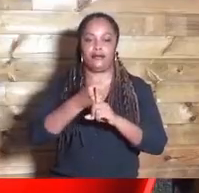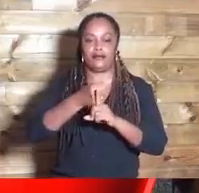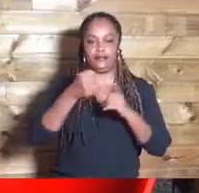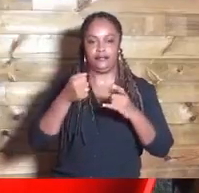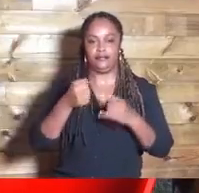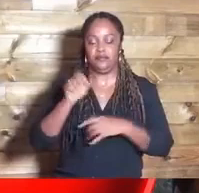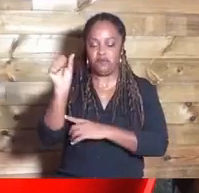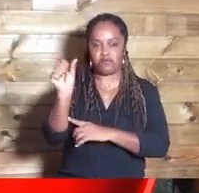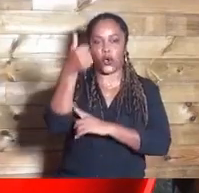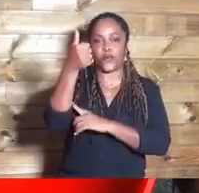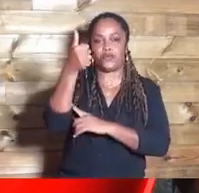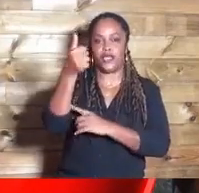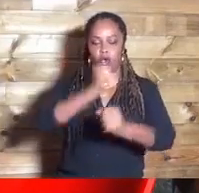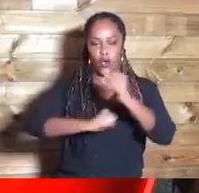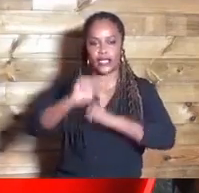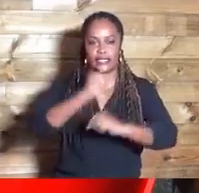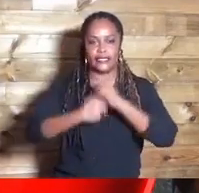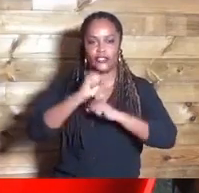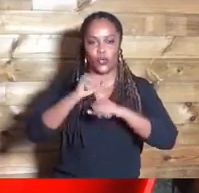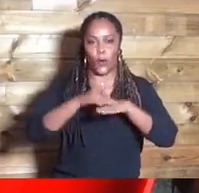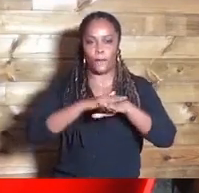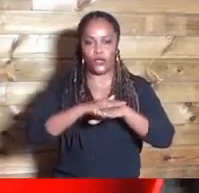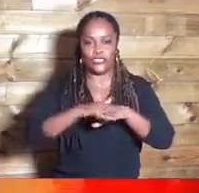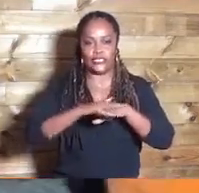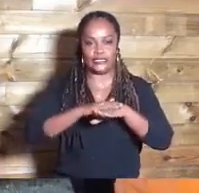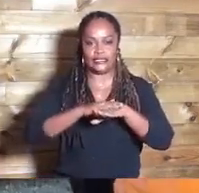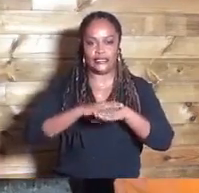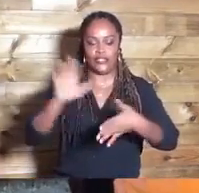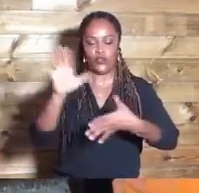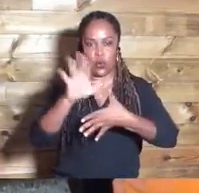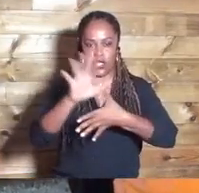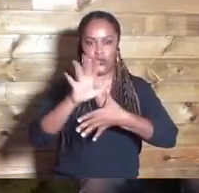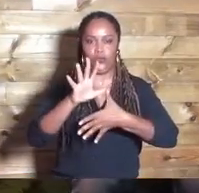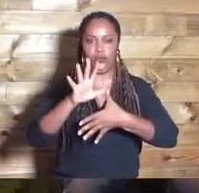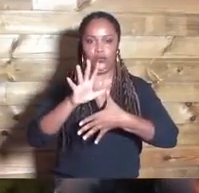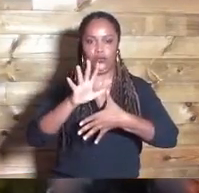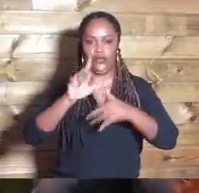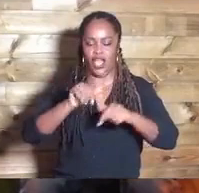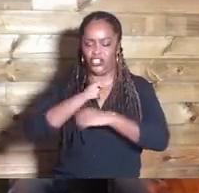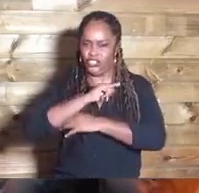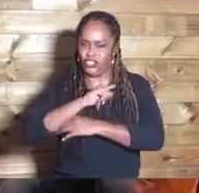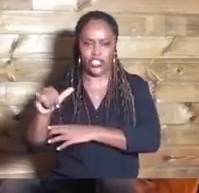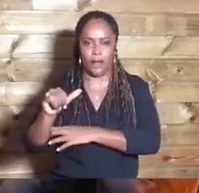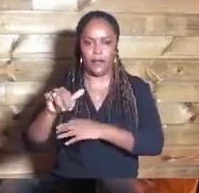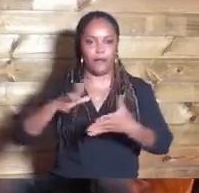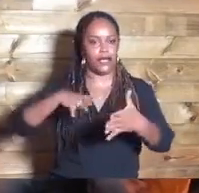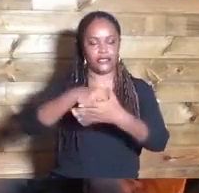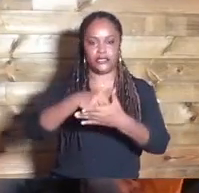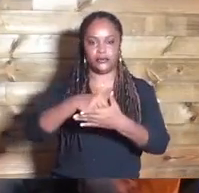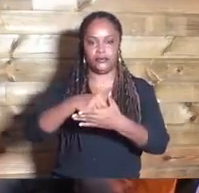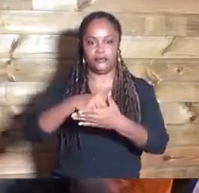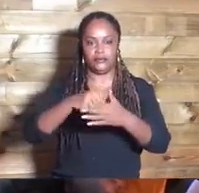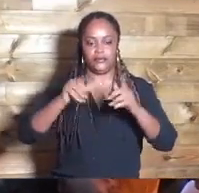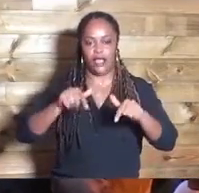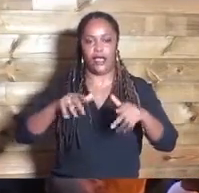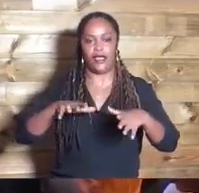Nous sommes la première organisation politique du pays sans avoir jamais participé aux élections. Nous